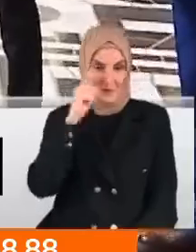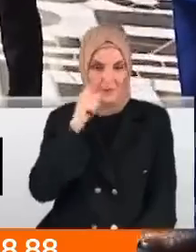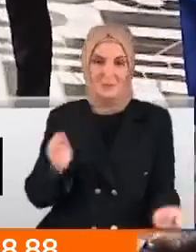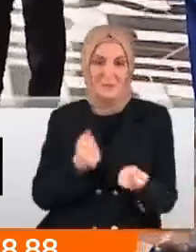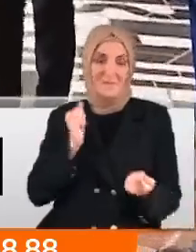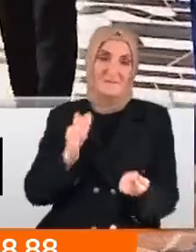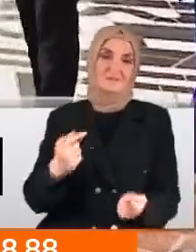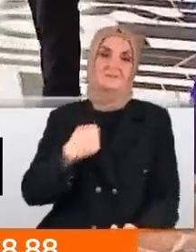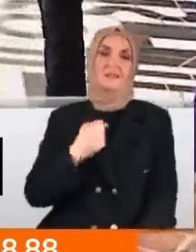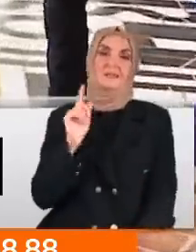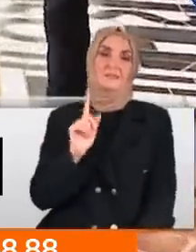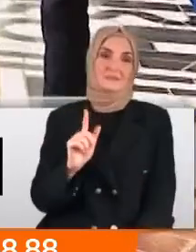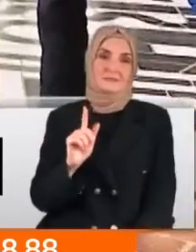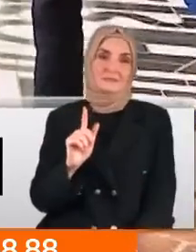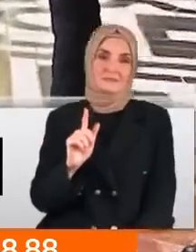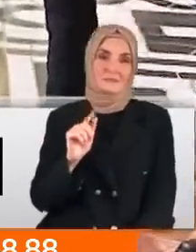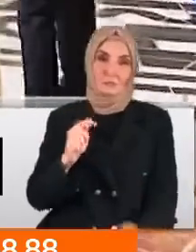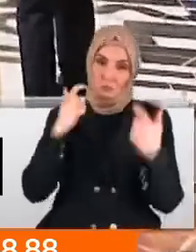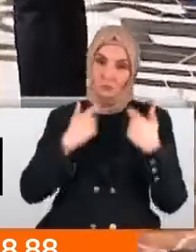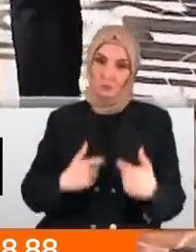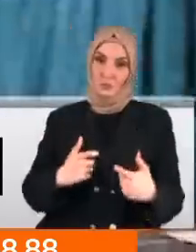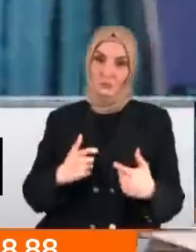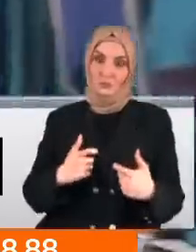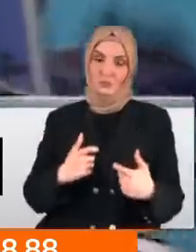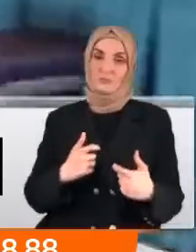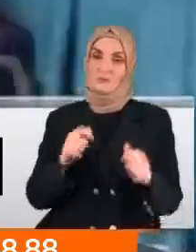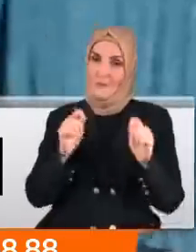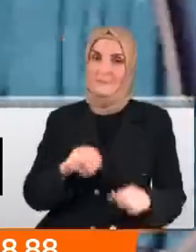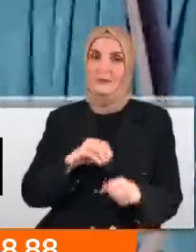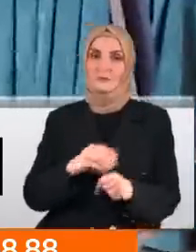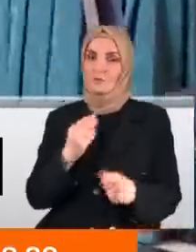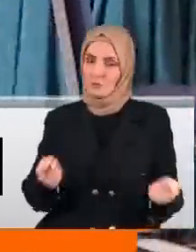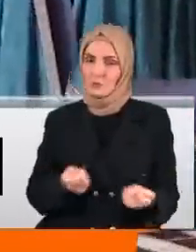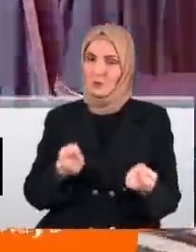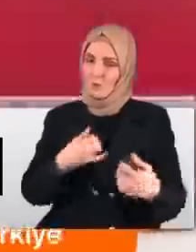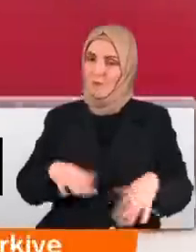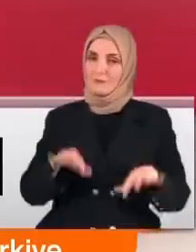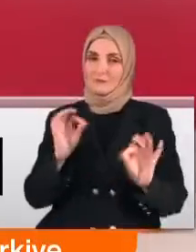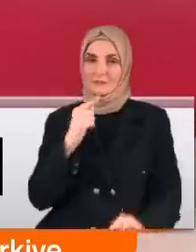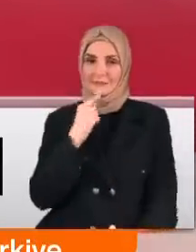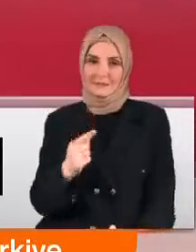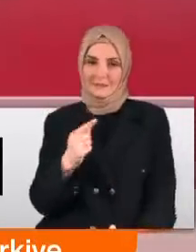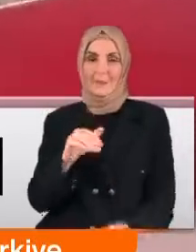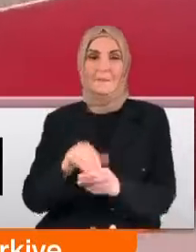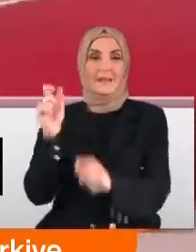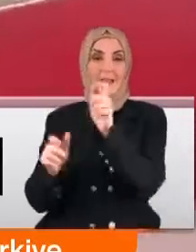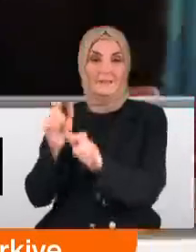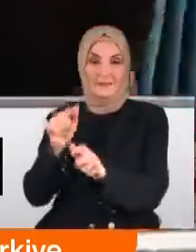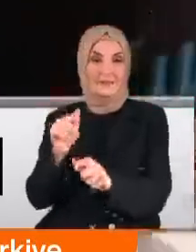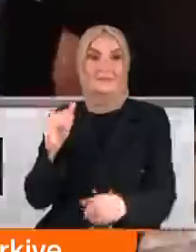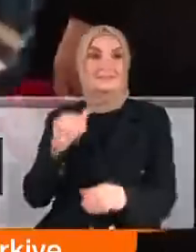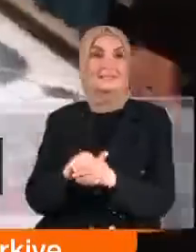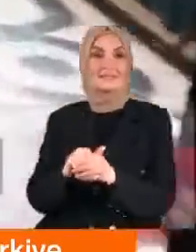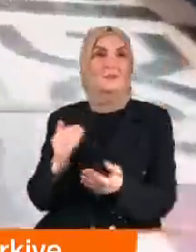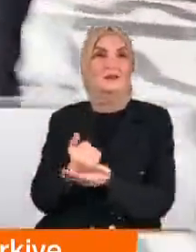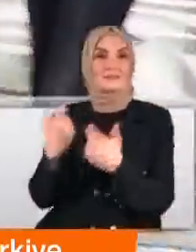O yüzden yükün altından kalkmak için çok çalışmaya hazırım. Milletvekilleri seçim bölgelerinden hediyelerle gelince kayıt